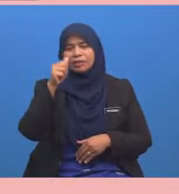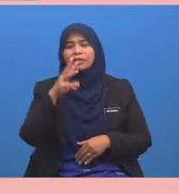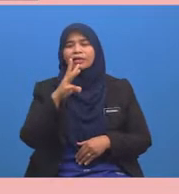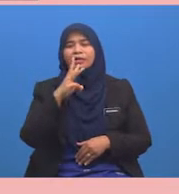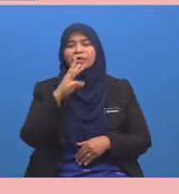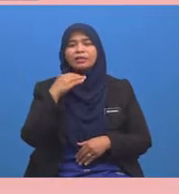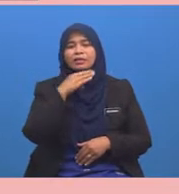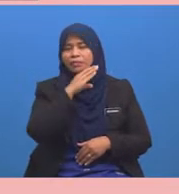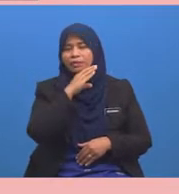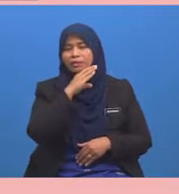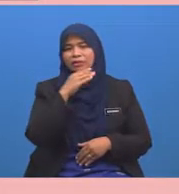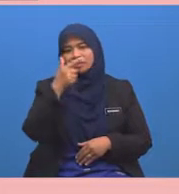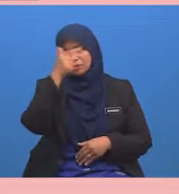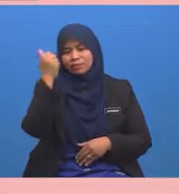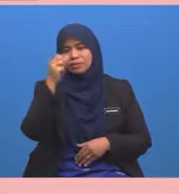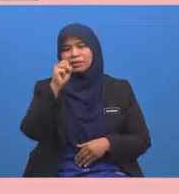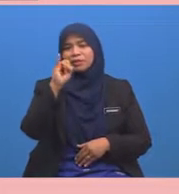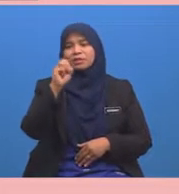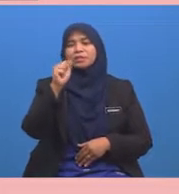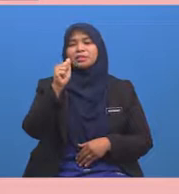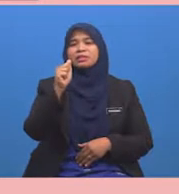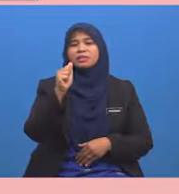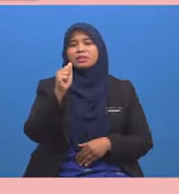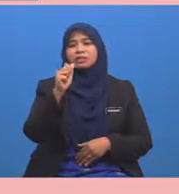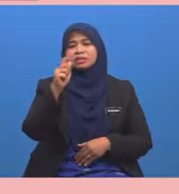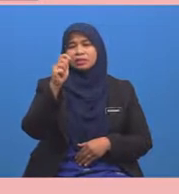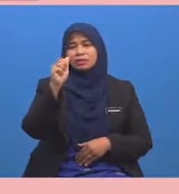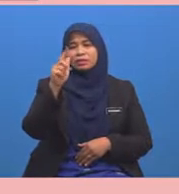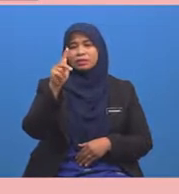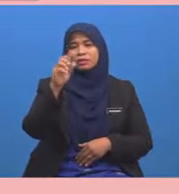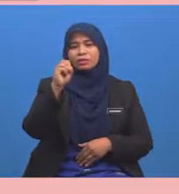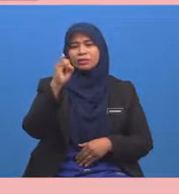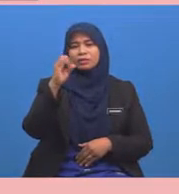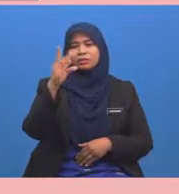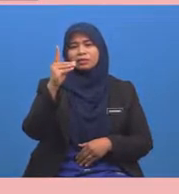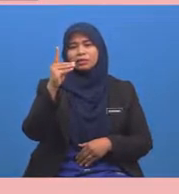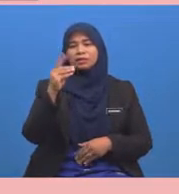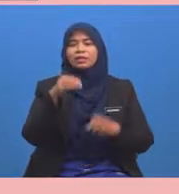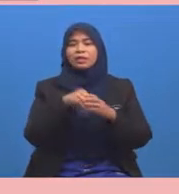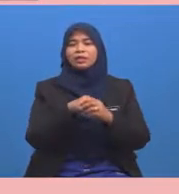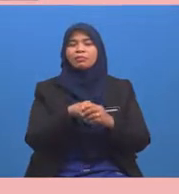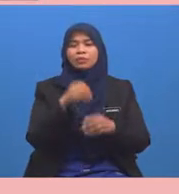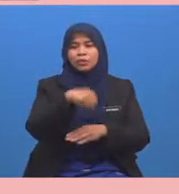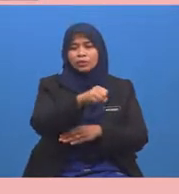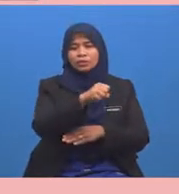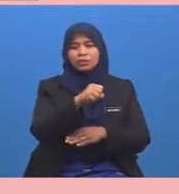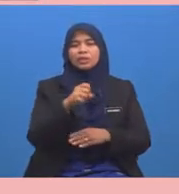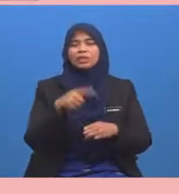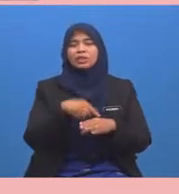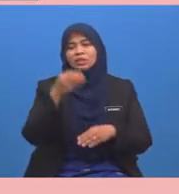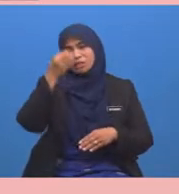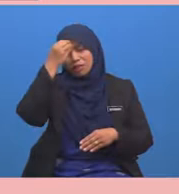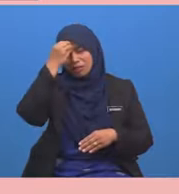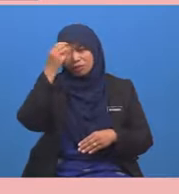kesan daripada sisa toksid yang dialirkan di dalam sungai. Contohnya, pencemaran air di Selangor